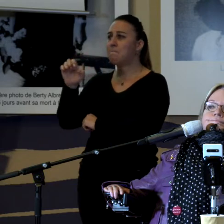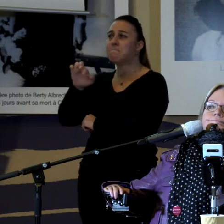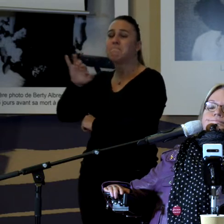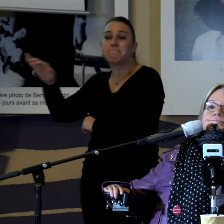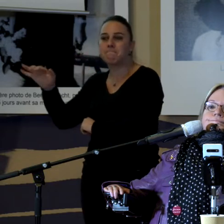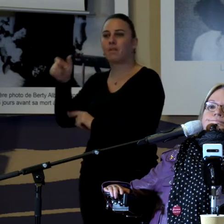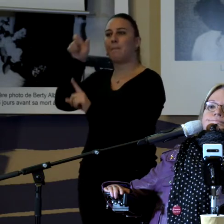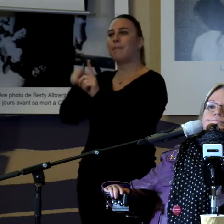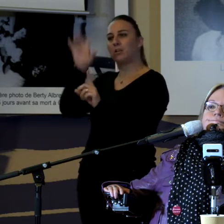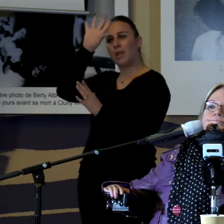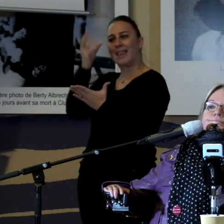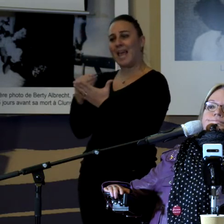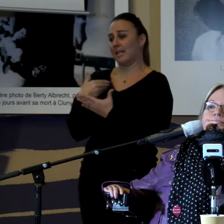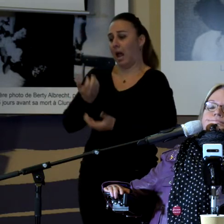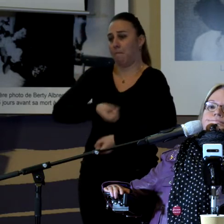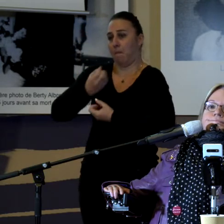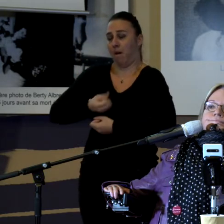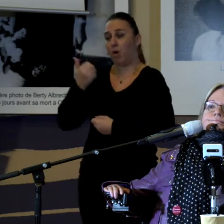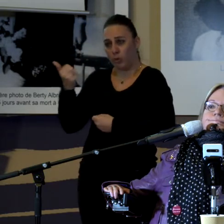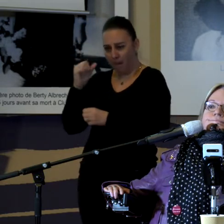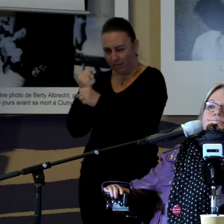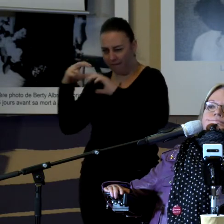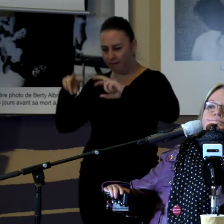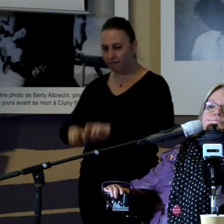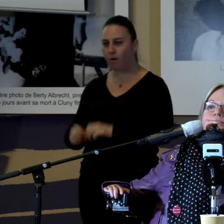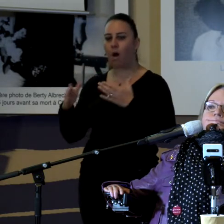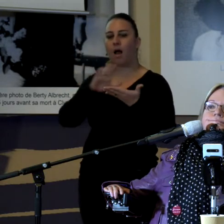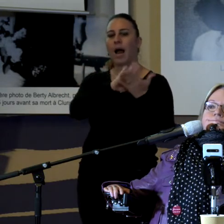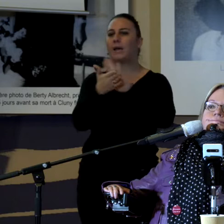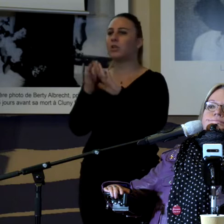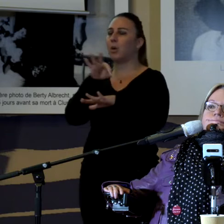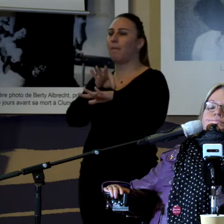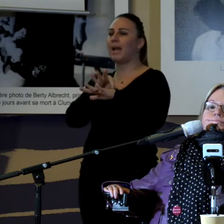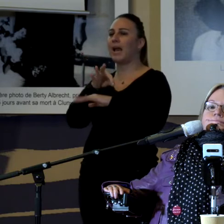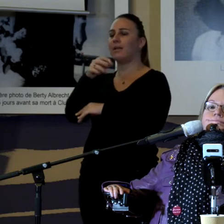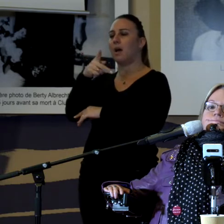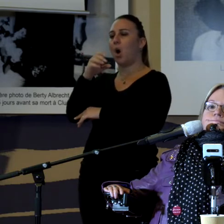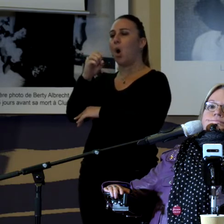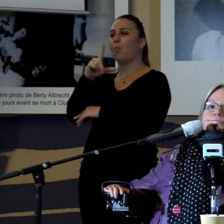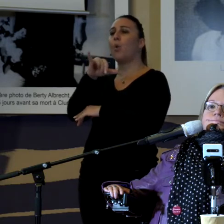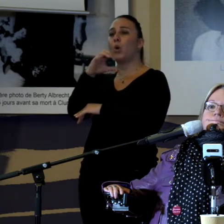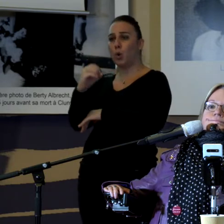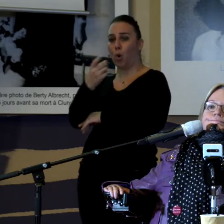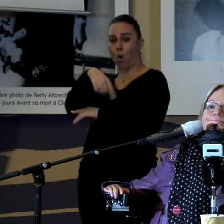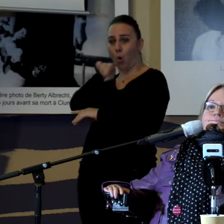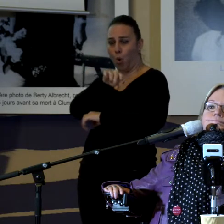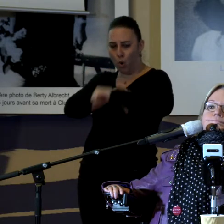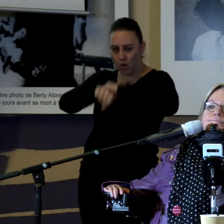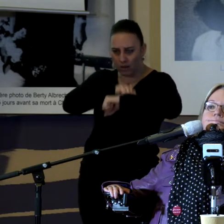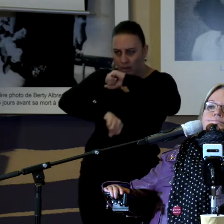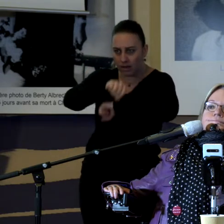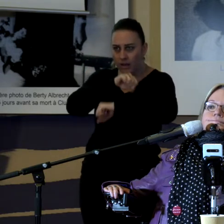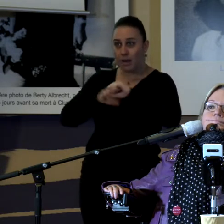qui montre que, par exemple, pendant longtemps, les associations de malades de la polio se sont organisées pour